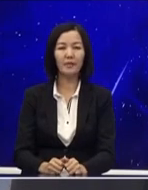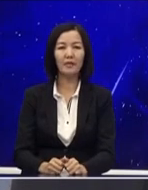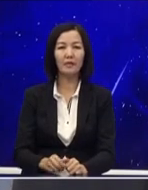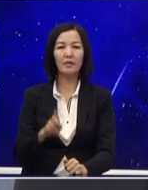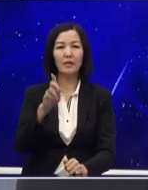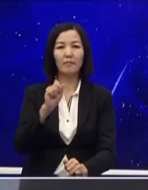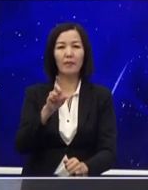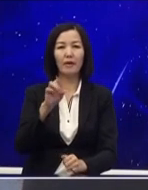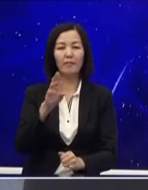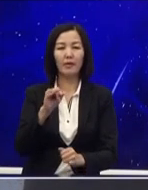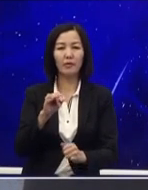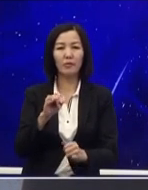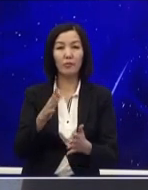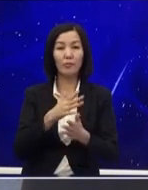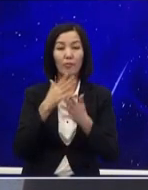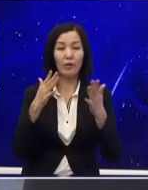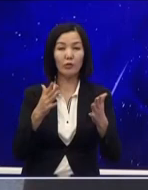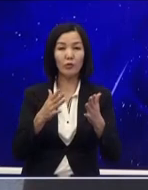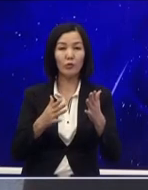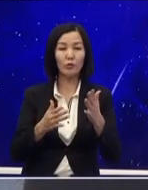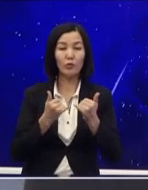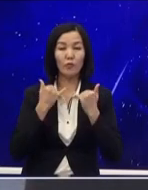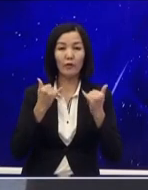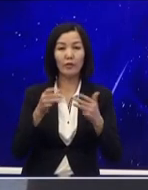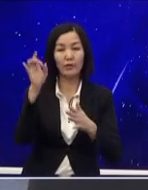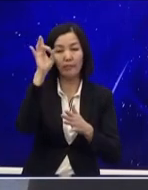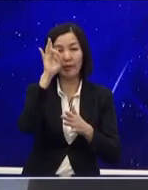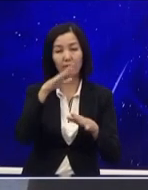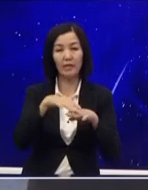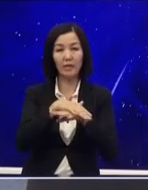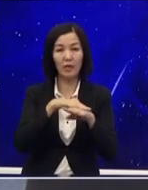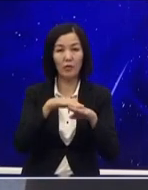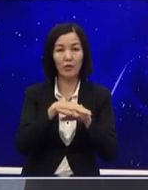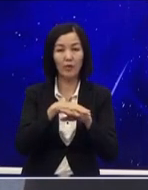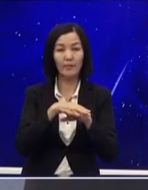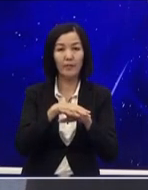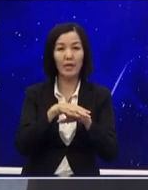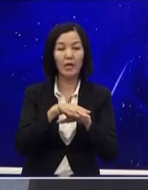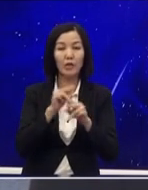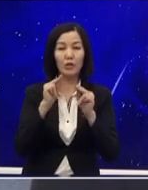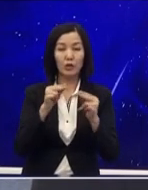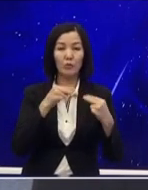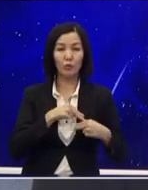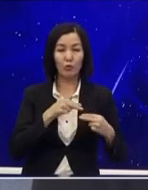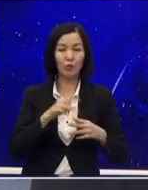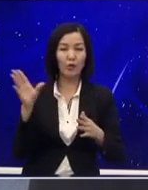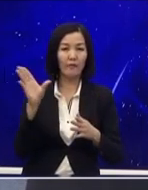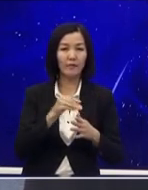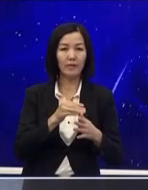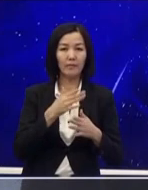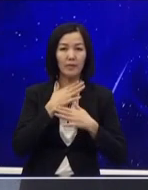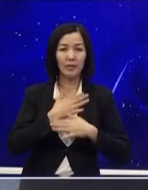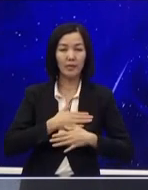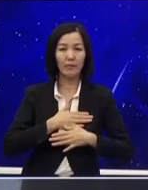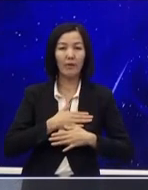Каймолда Бабашев, человек с большой буквы, добился уважения и признания народа благодаря своему кропотливому и честному труду. Ко всем всегда относился с